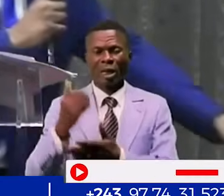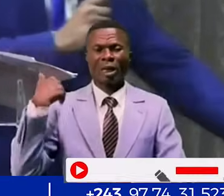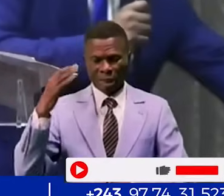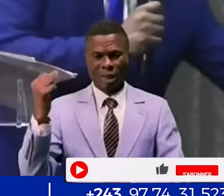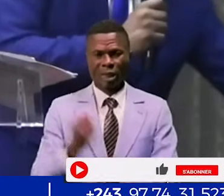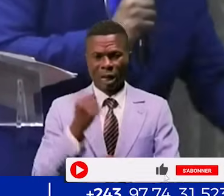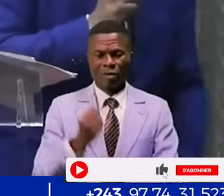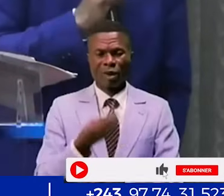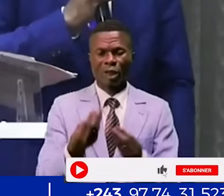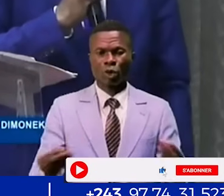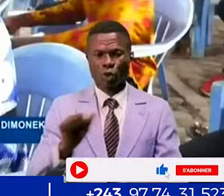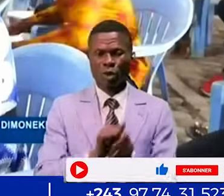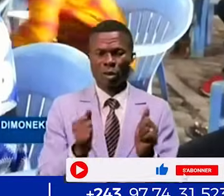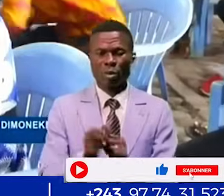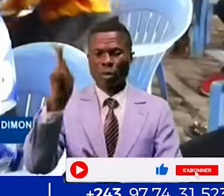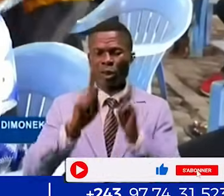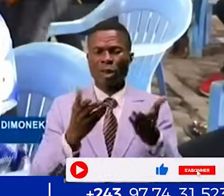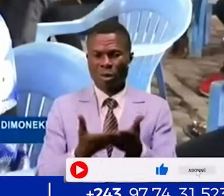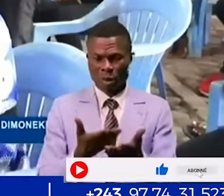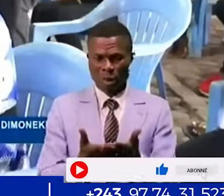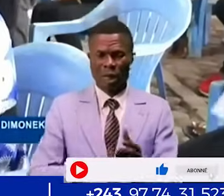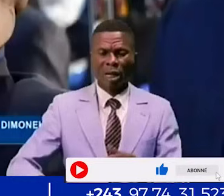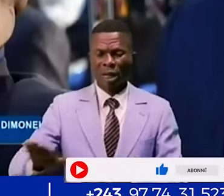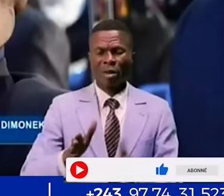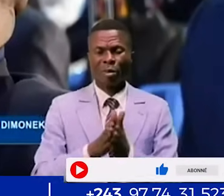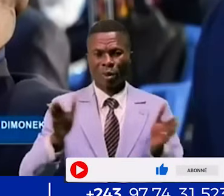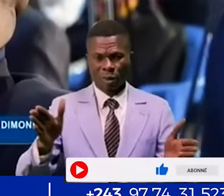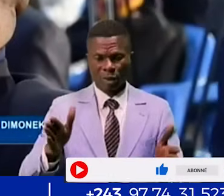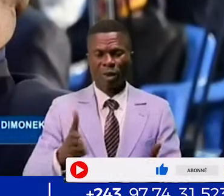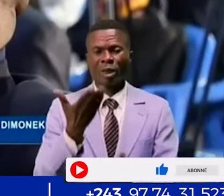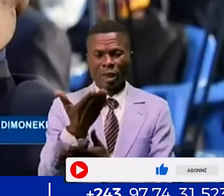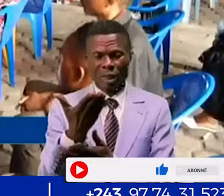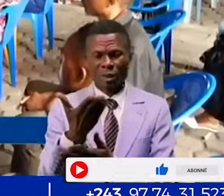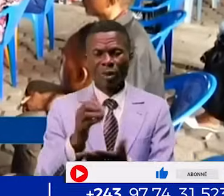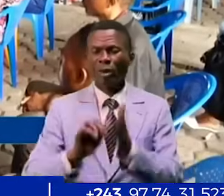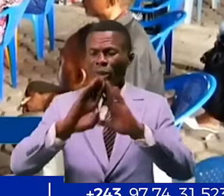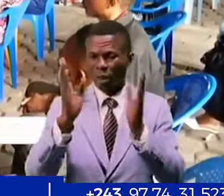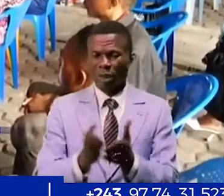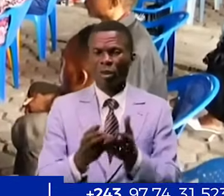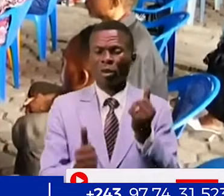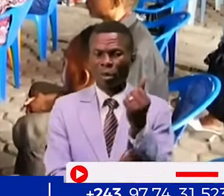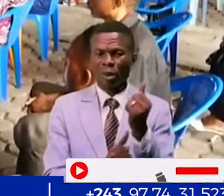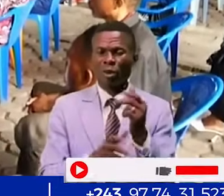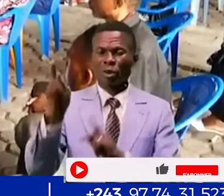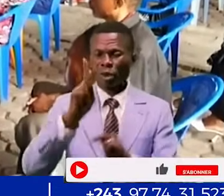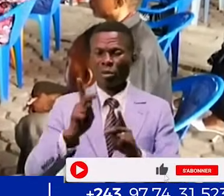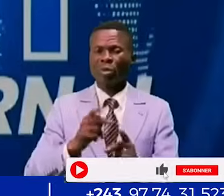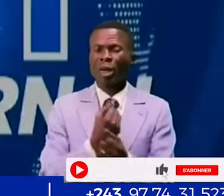faire face à ses engagements vis-à-vis de la nation, d'où cette mobilisation de toutes les couches de la